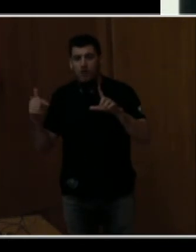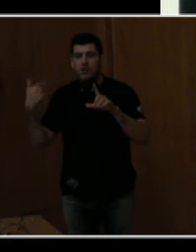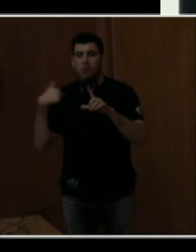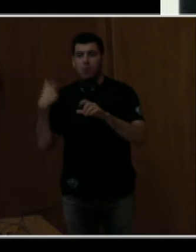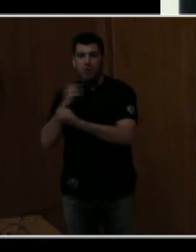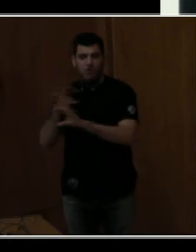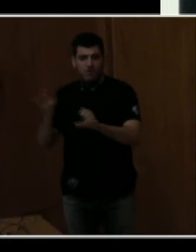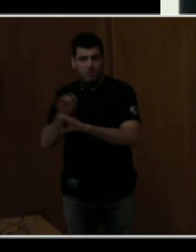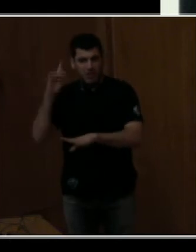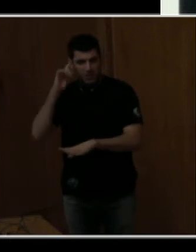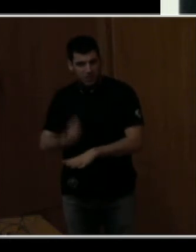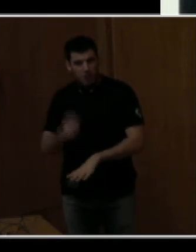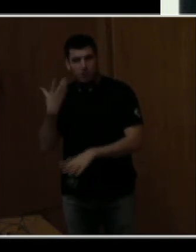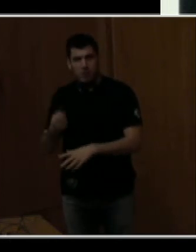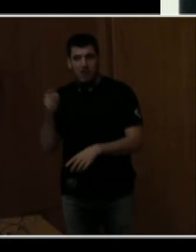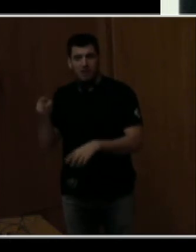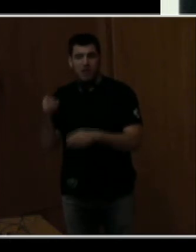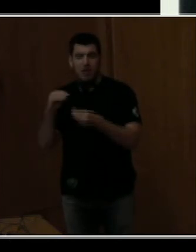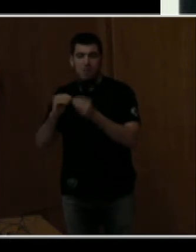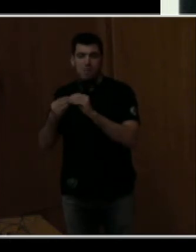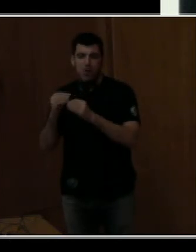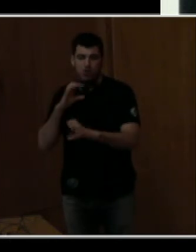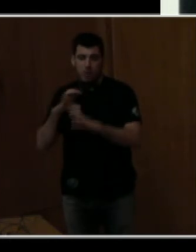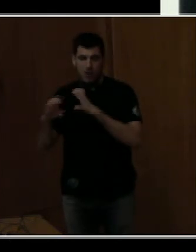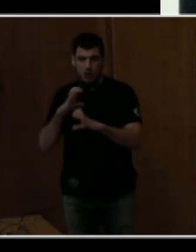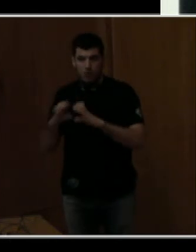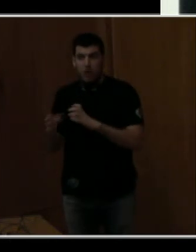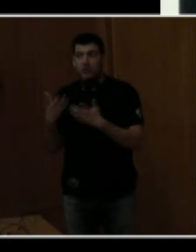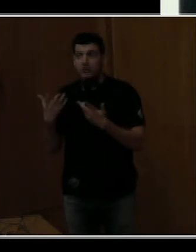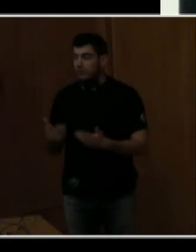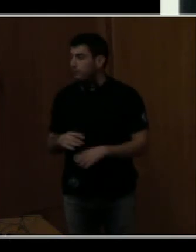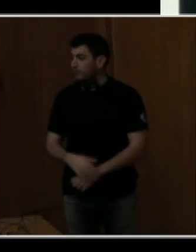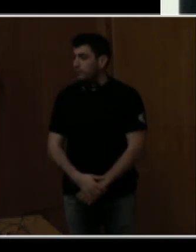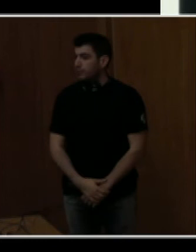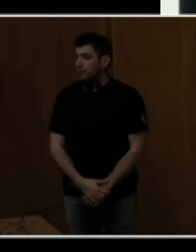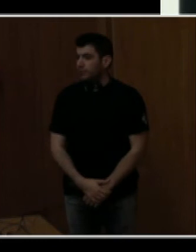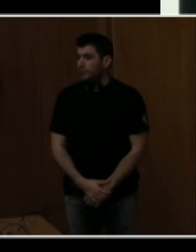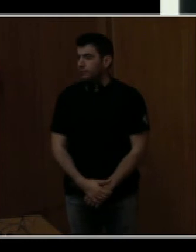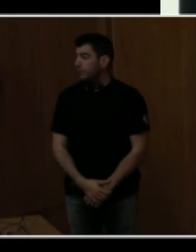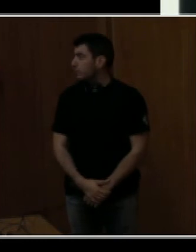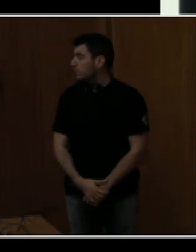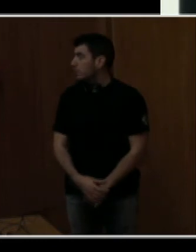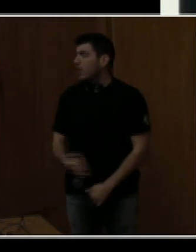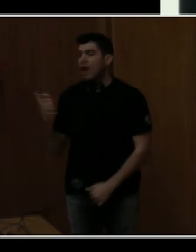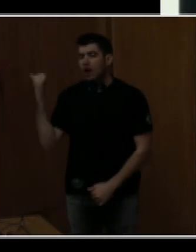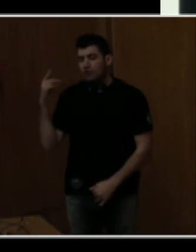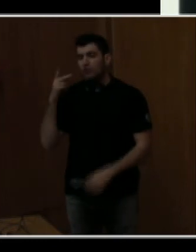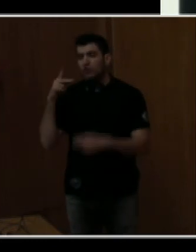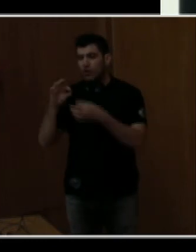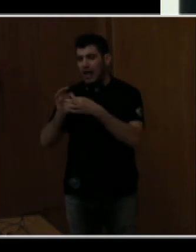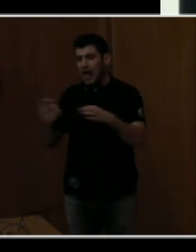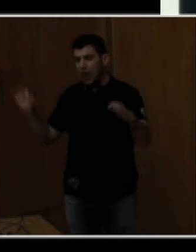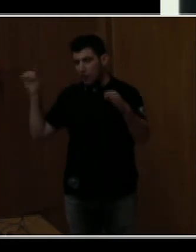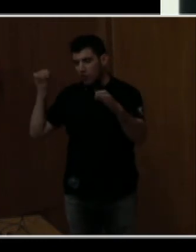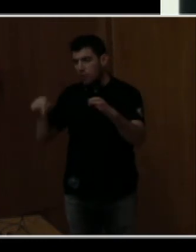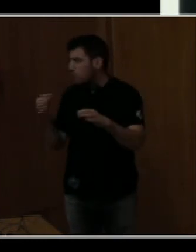ότι υπάρχει και αυτή η μέθοδος επικοινωνίας, είναι τέτοιου είδους καλώδια που βλέπετε εδώ, πάρα πολύ λεπτά,